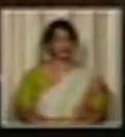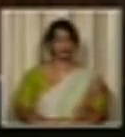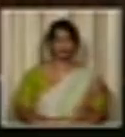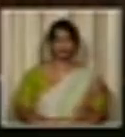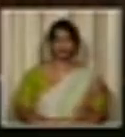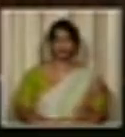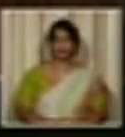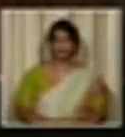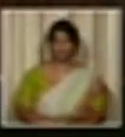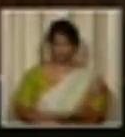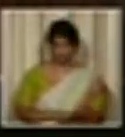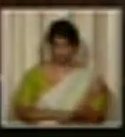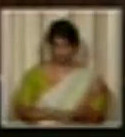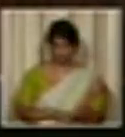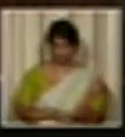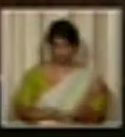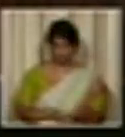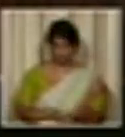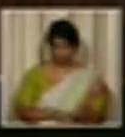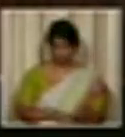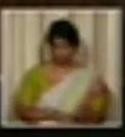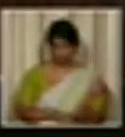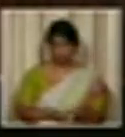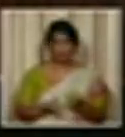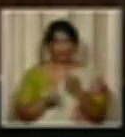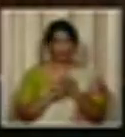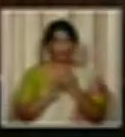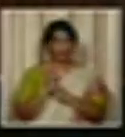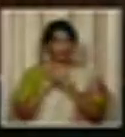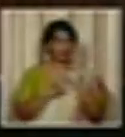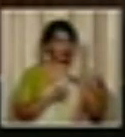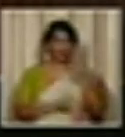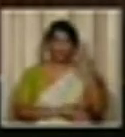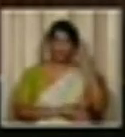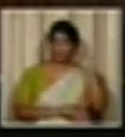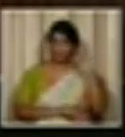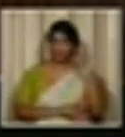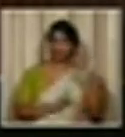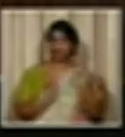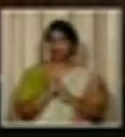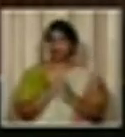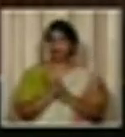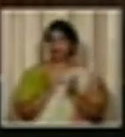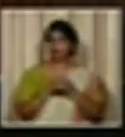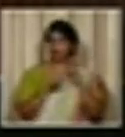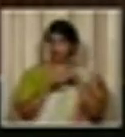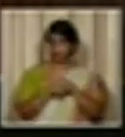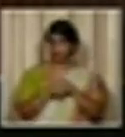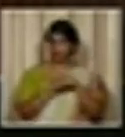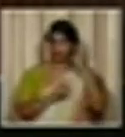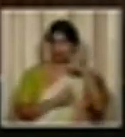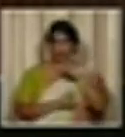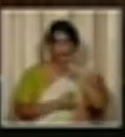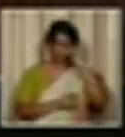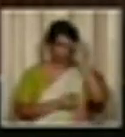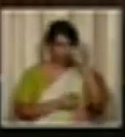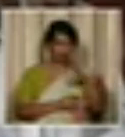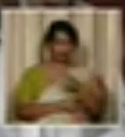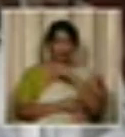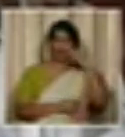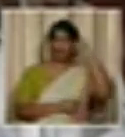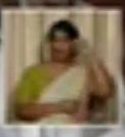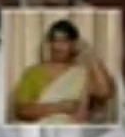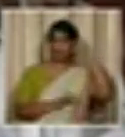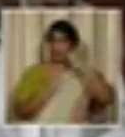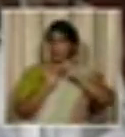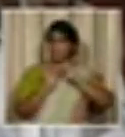Ati Indonesia kanchana mantrithubath emetubath innowa. Dan ee oversight committee ekak timuda garu niyojika kathara gathubuni. Ara vidili bala